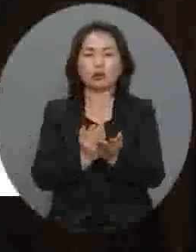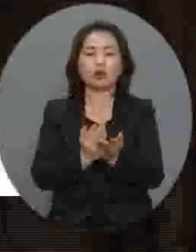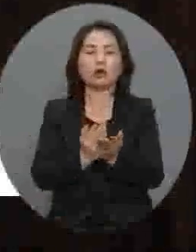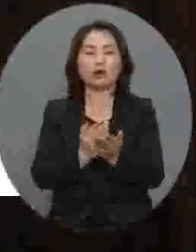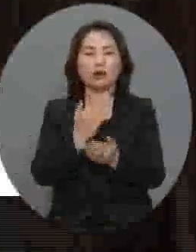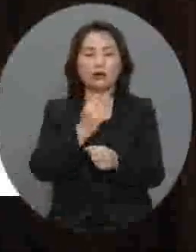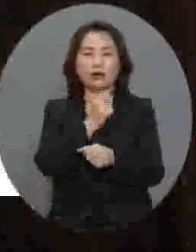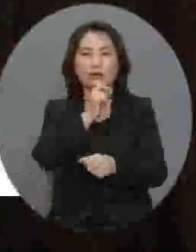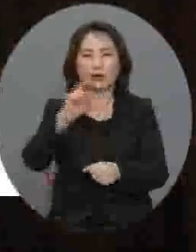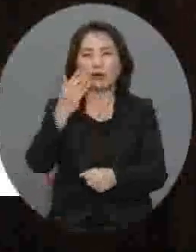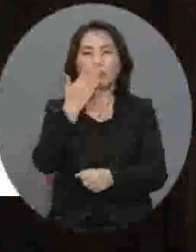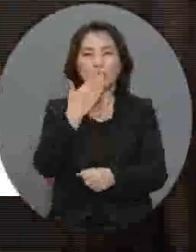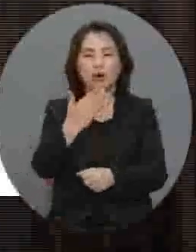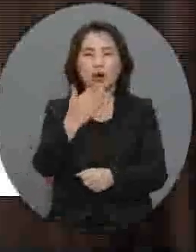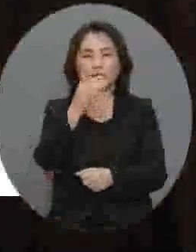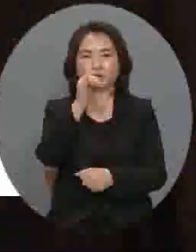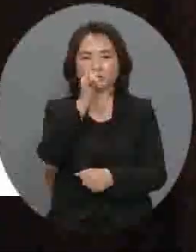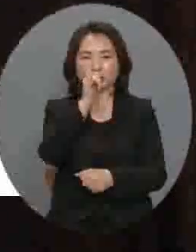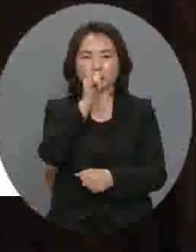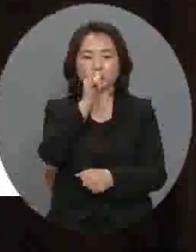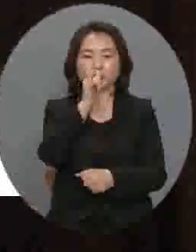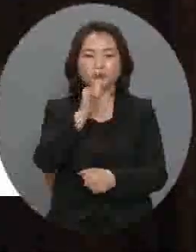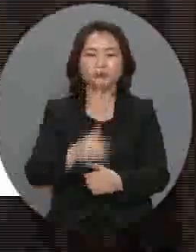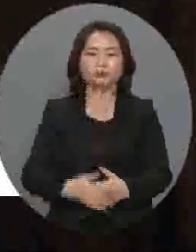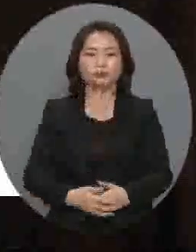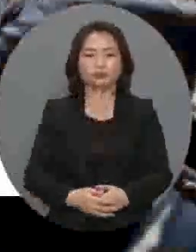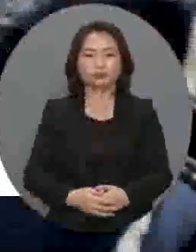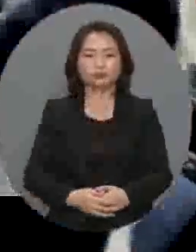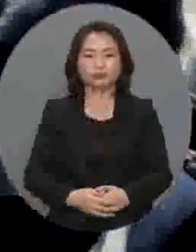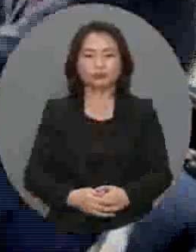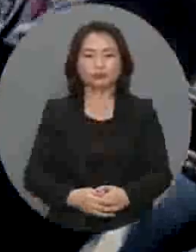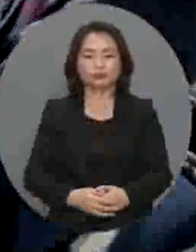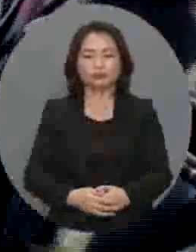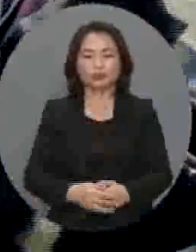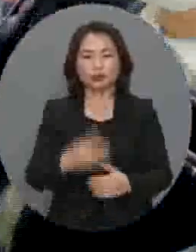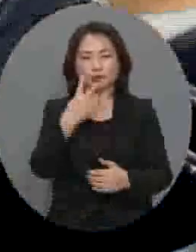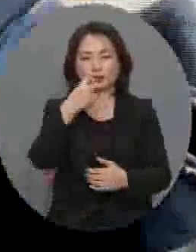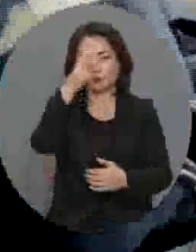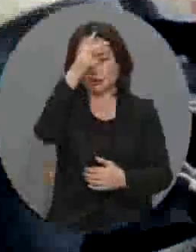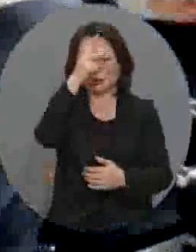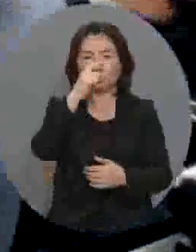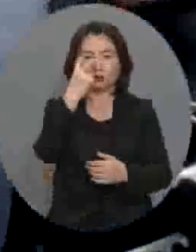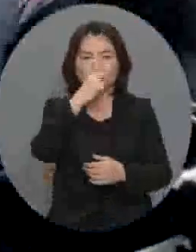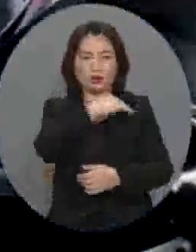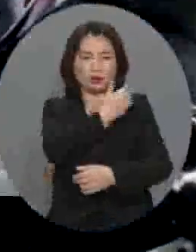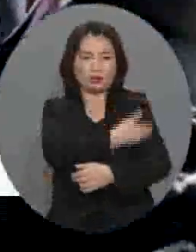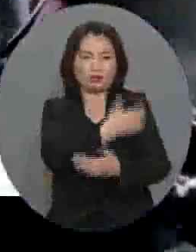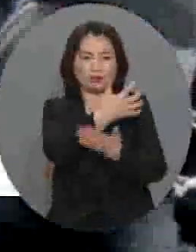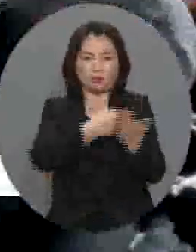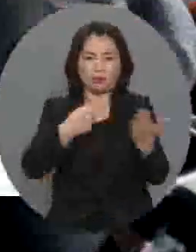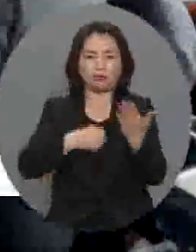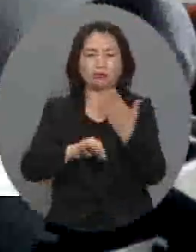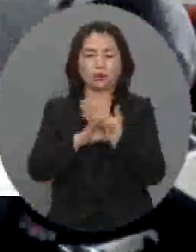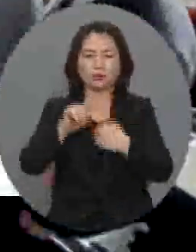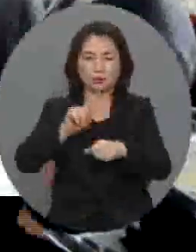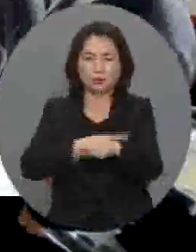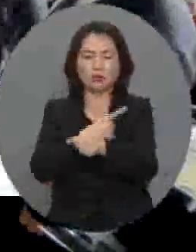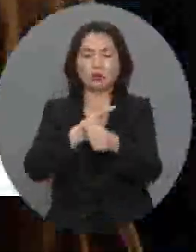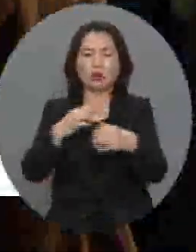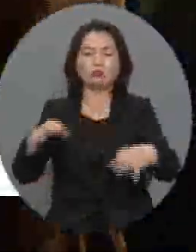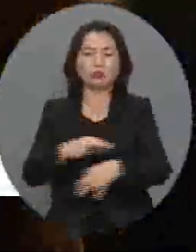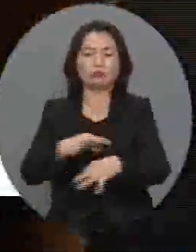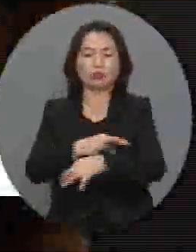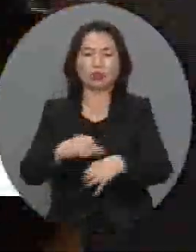유기적으로 일체가 되어야만 가능한 것입니다. 검찰의 수사권을 완전히 박탈하면 부패가